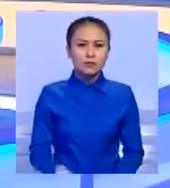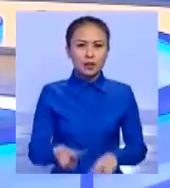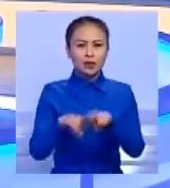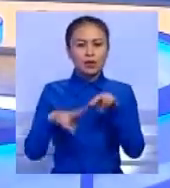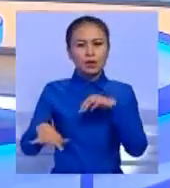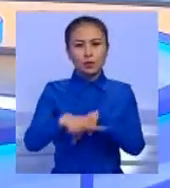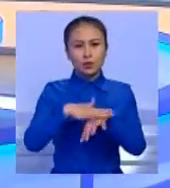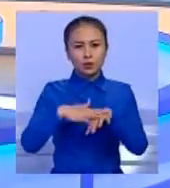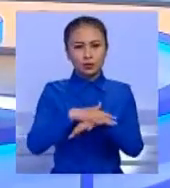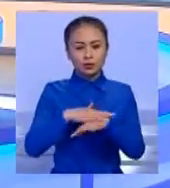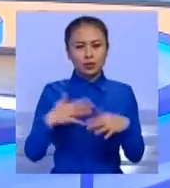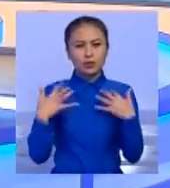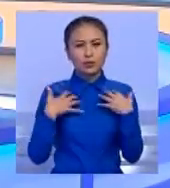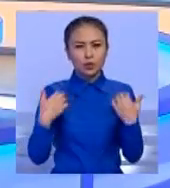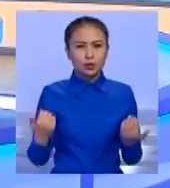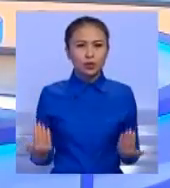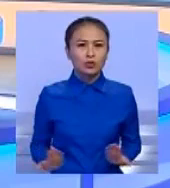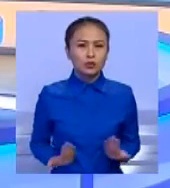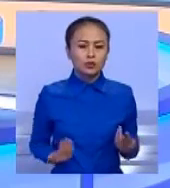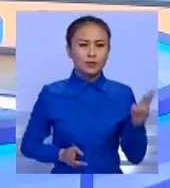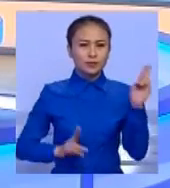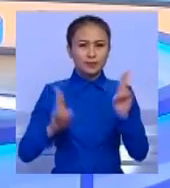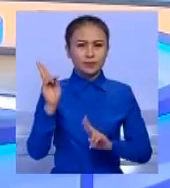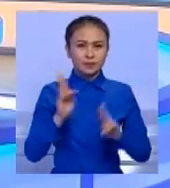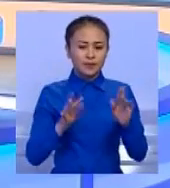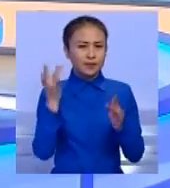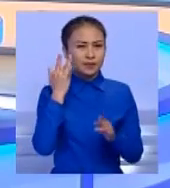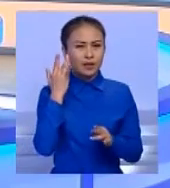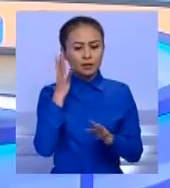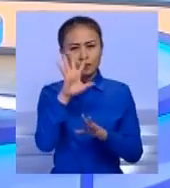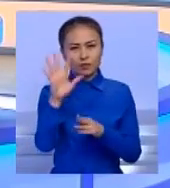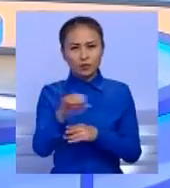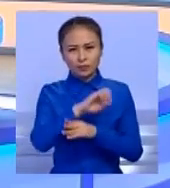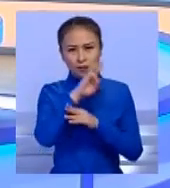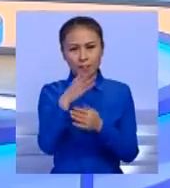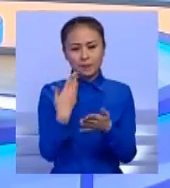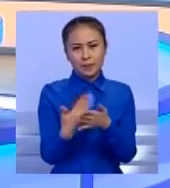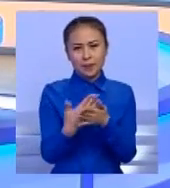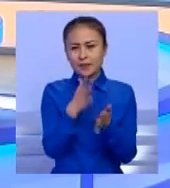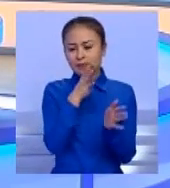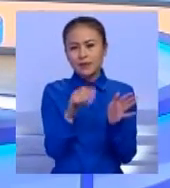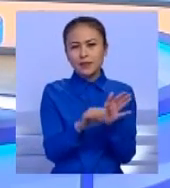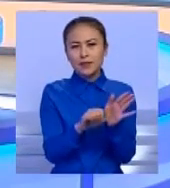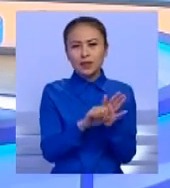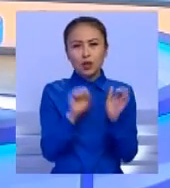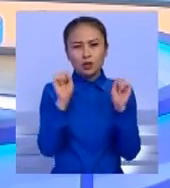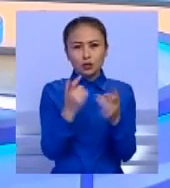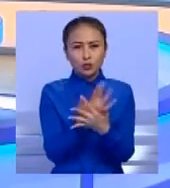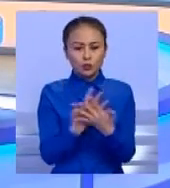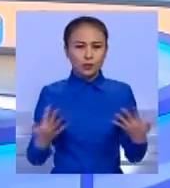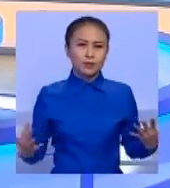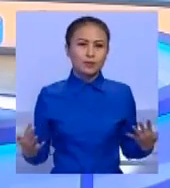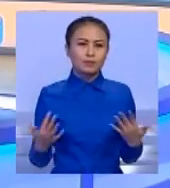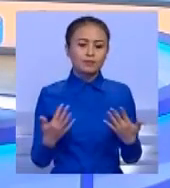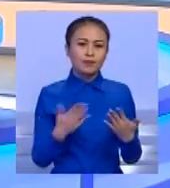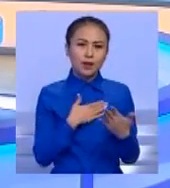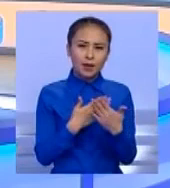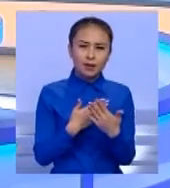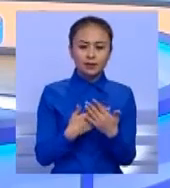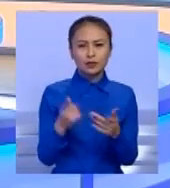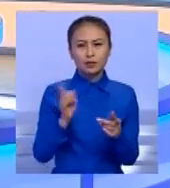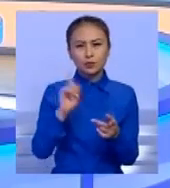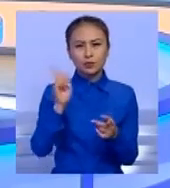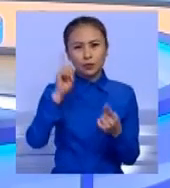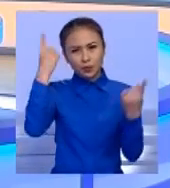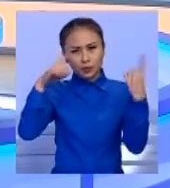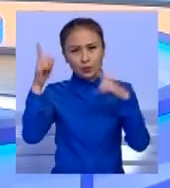Астанада халықтың салауатты өмір салтын ұстануына барлық мүмкіндік жасалған. Мәселен, қысқы уақытта түрлі іс-шаралар ұйымдастырылады.